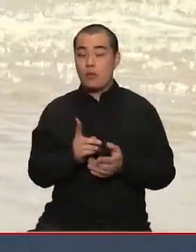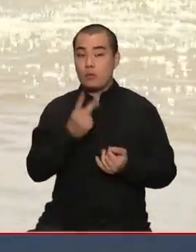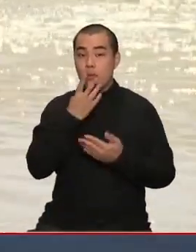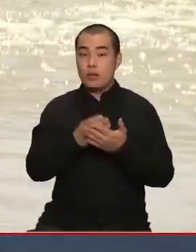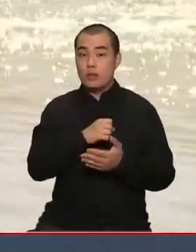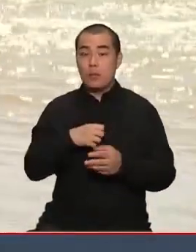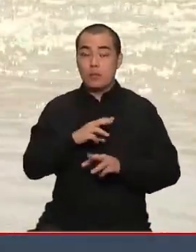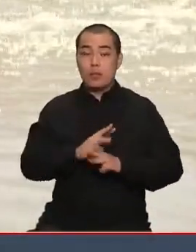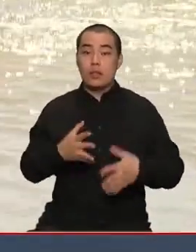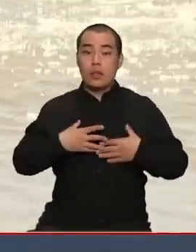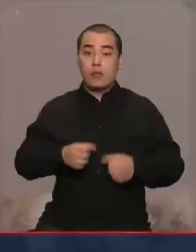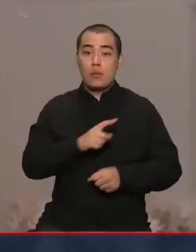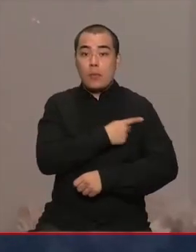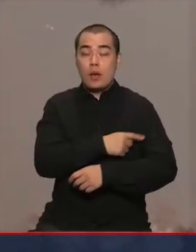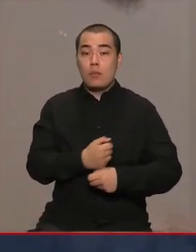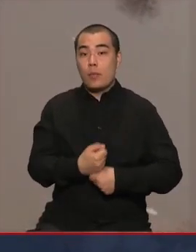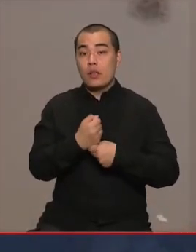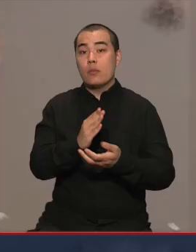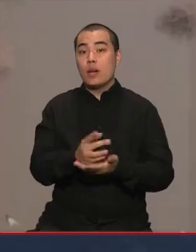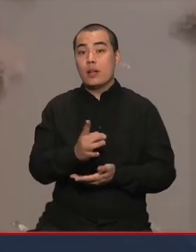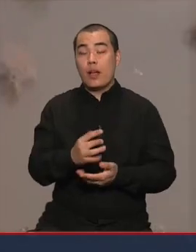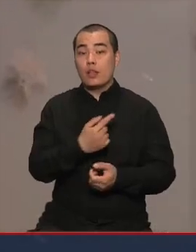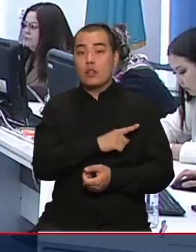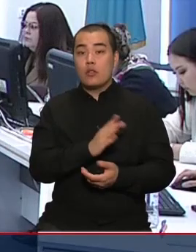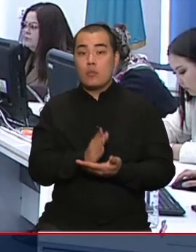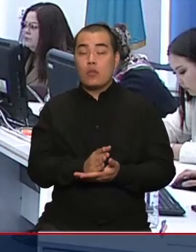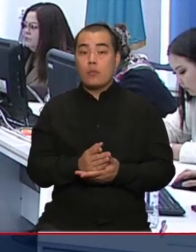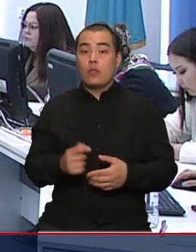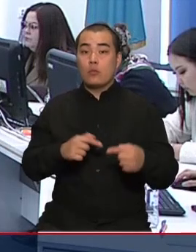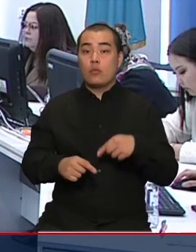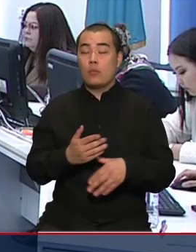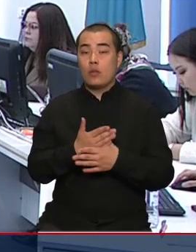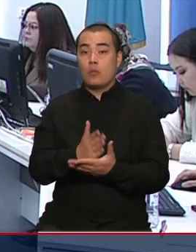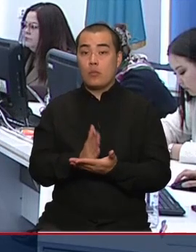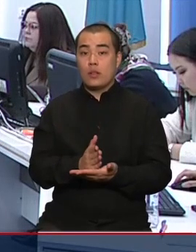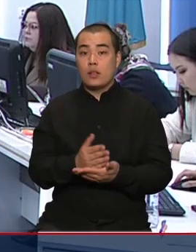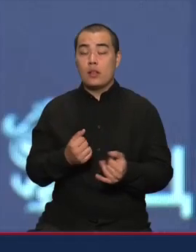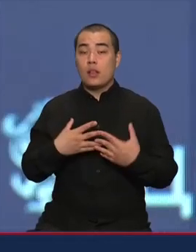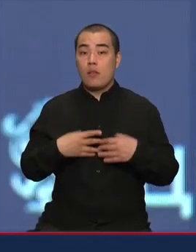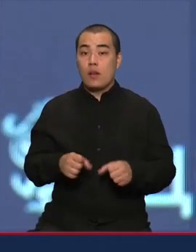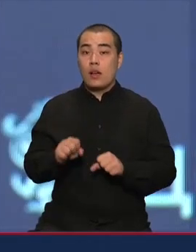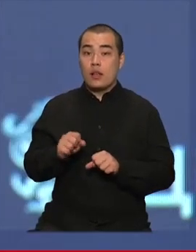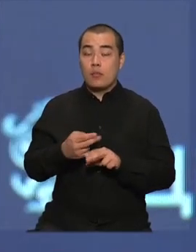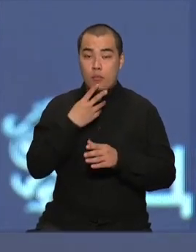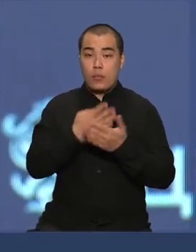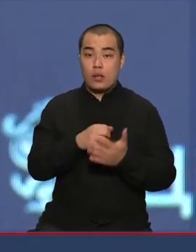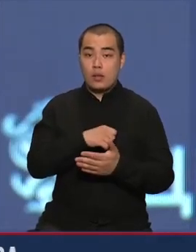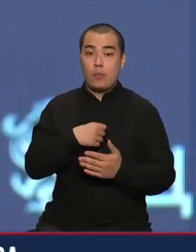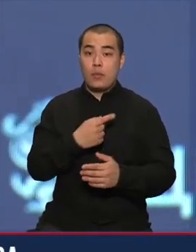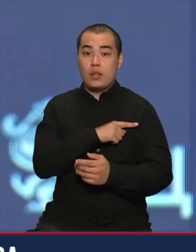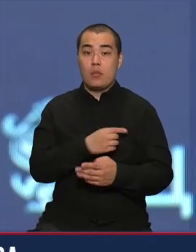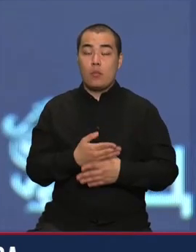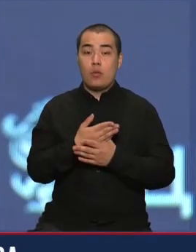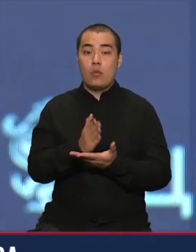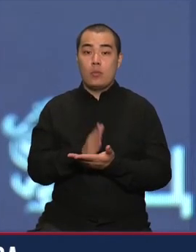рекомендовал городским больницам оказать поддержку районным лечебницам. На уровне Министерства здравоохранения готовится план по оказанию медицинской помощи